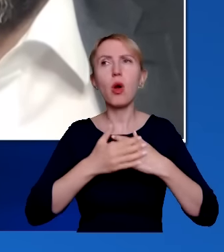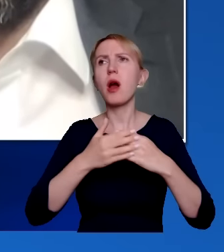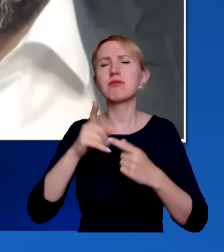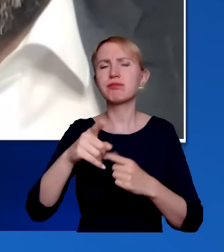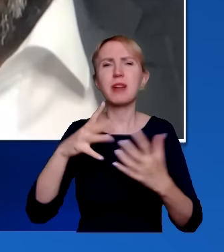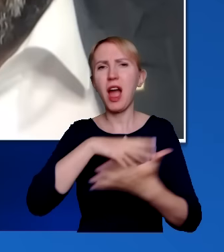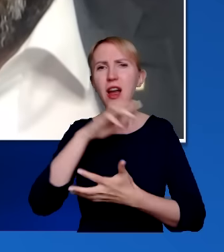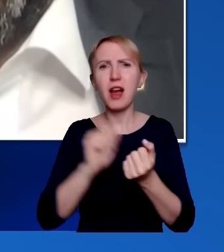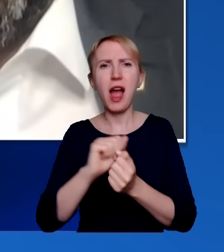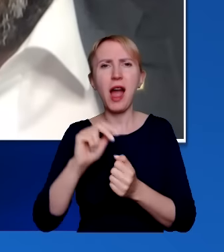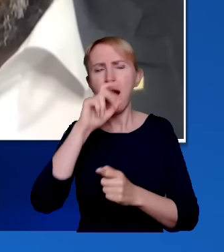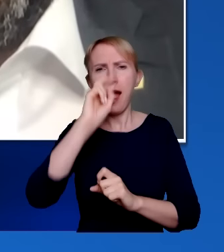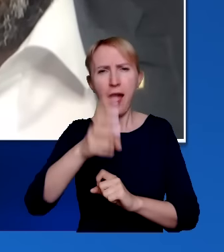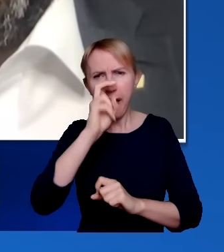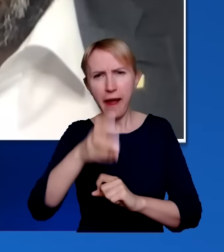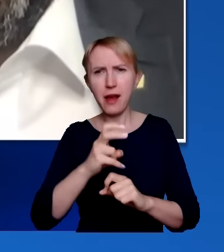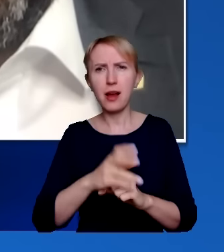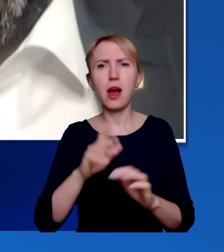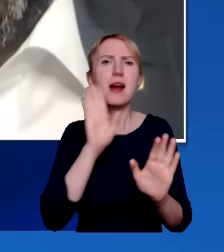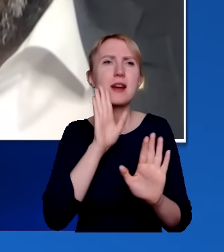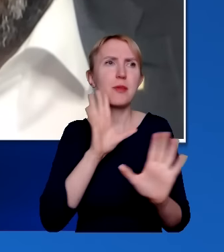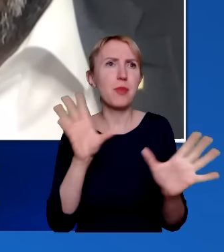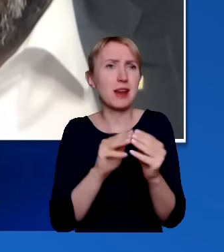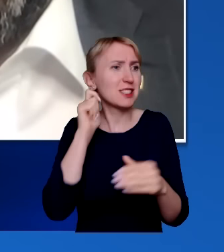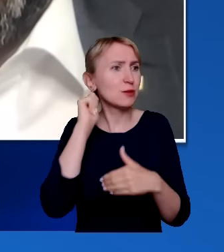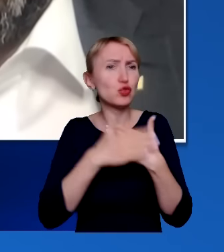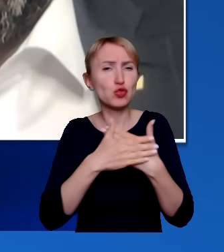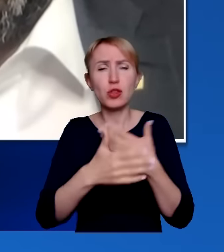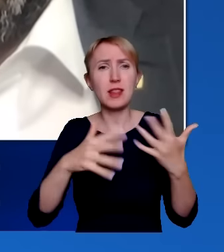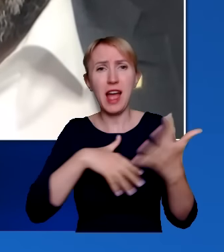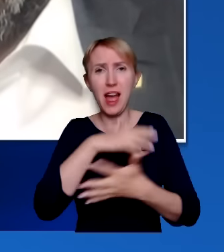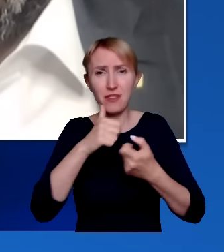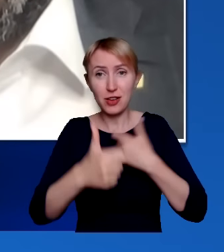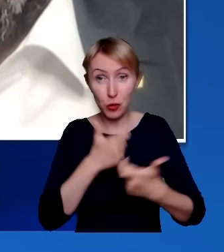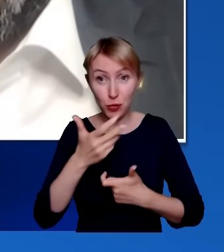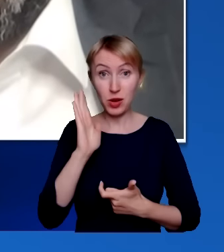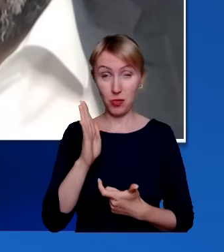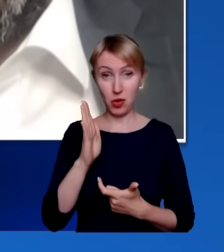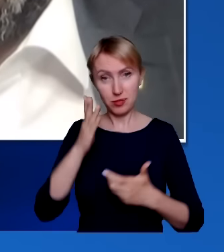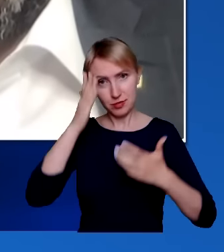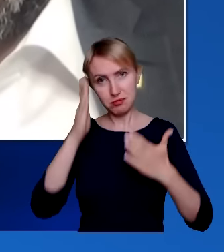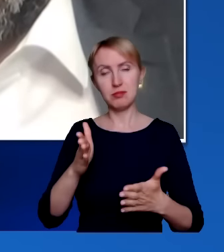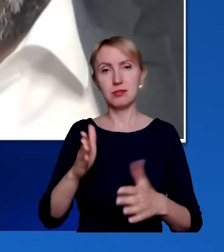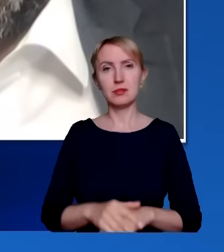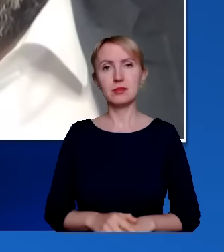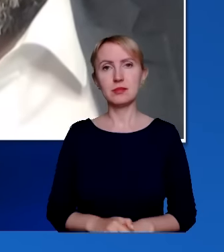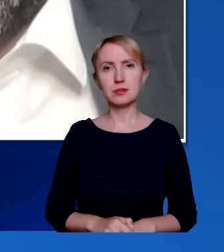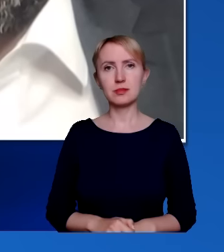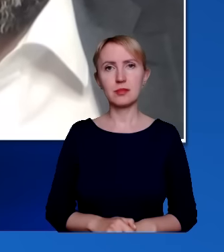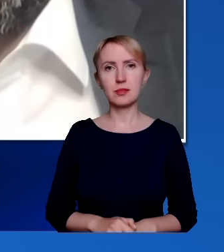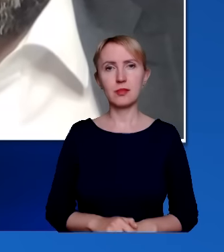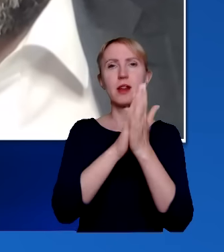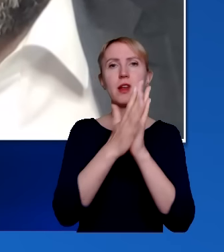hejterskiej a zdaje się że to tylko on z żoną tą aferę rozkręcił i później zajął się w najlepsze reformowani